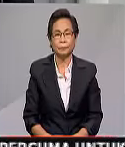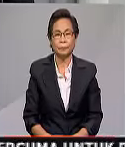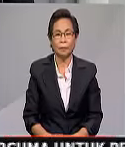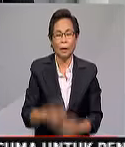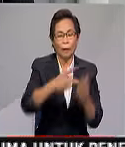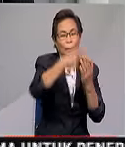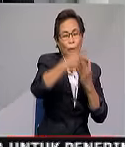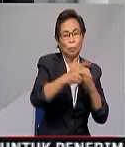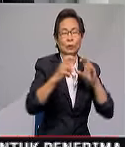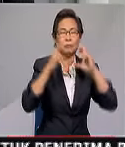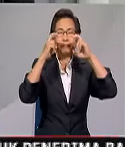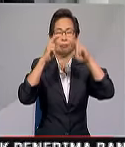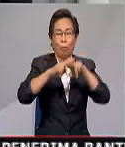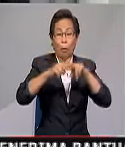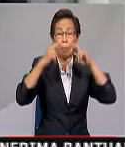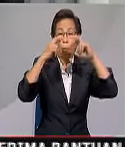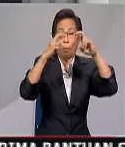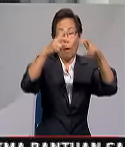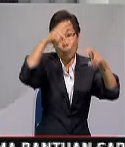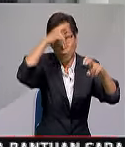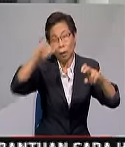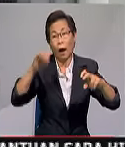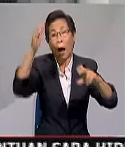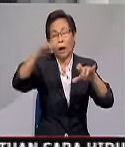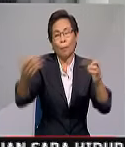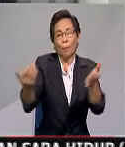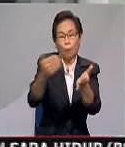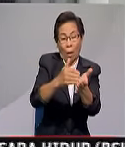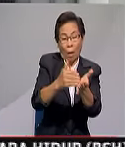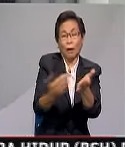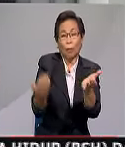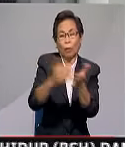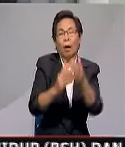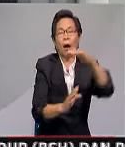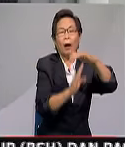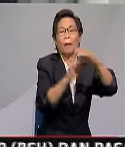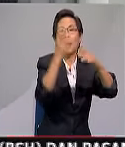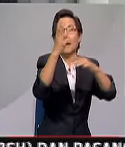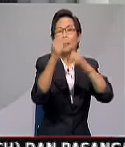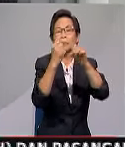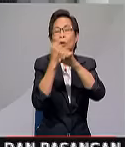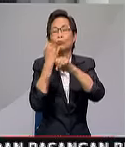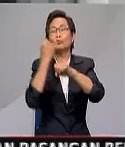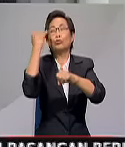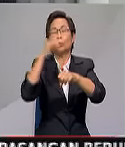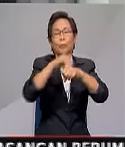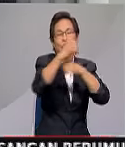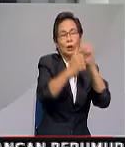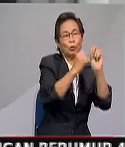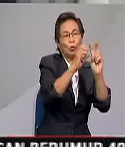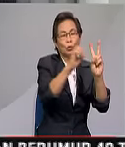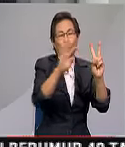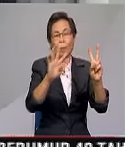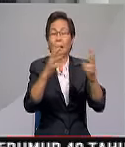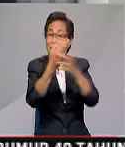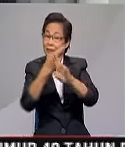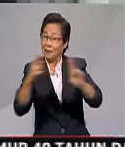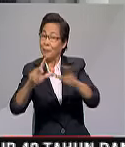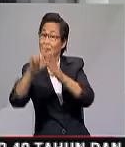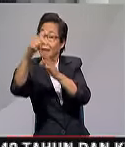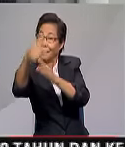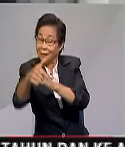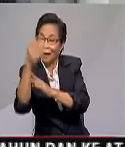Projek monorail di Putrajaya bakal dilaksanakan semula setelah terhenti 16 tahun lalu pada 2004. Apabila siap kelak ia